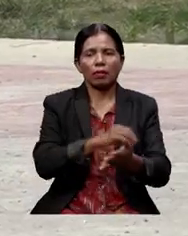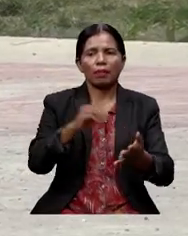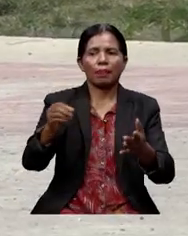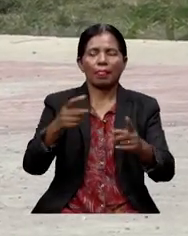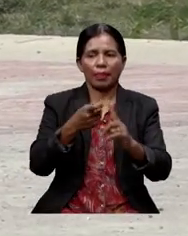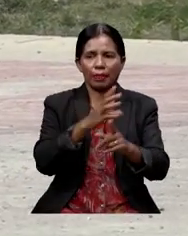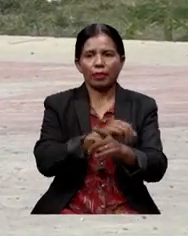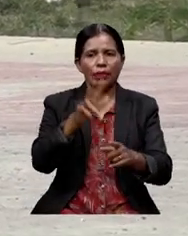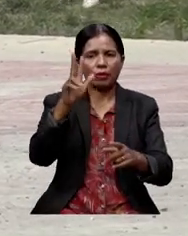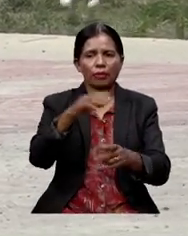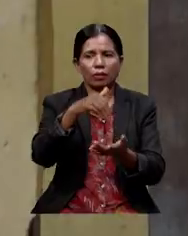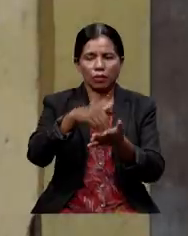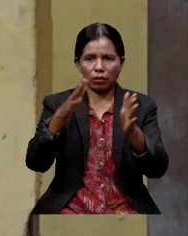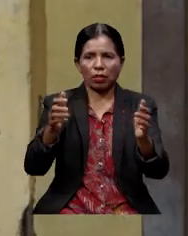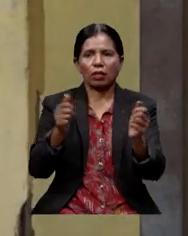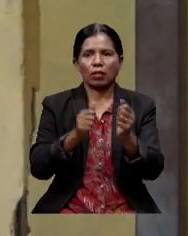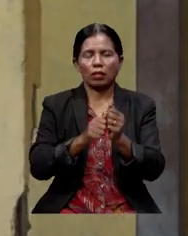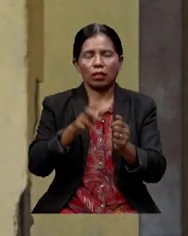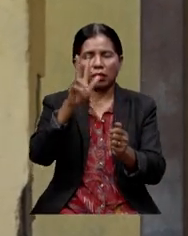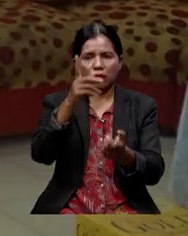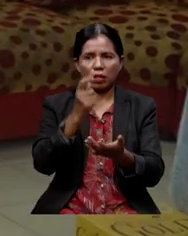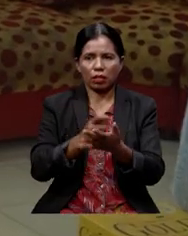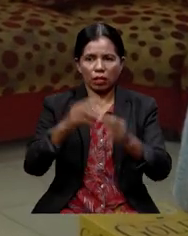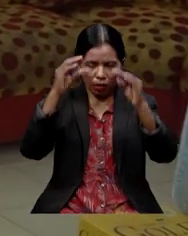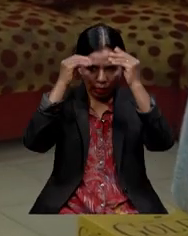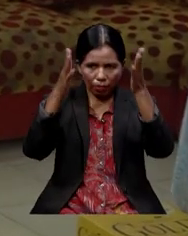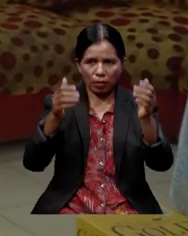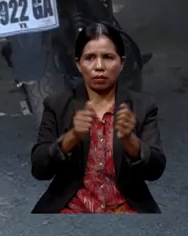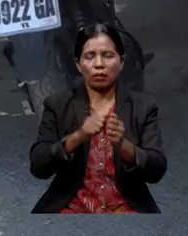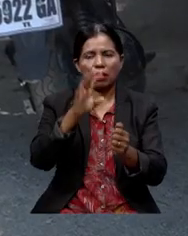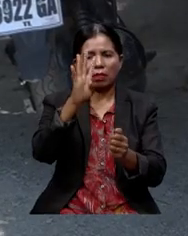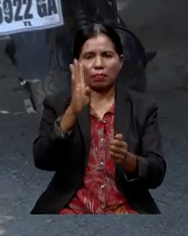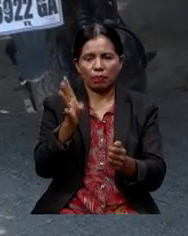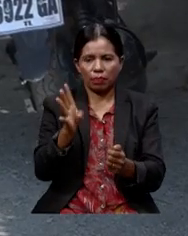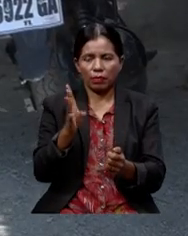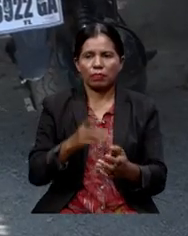ho filial Tolu, ho estudante hamutu krihun Tolu Resin, no professor Hatnul Resin, Lamberto da Silva, Ziemen.